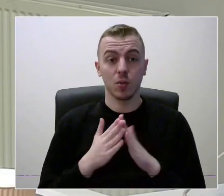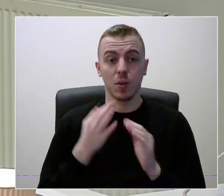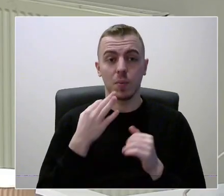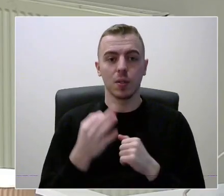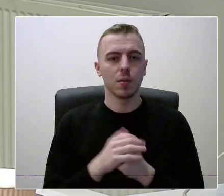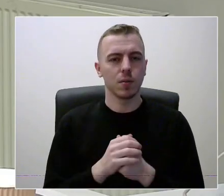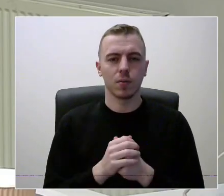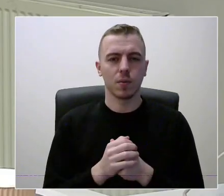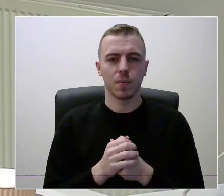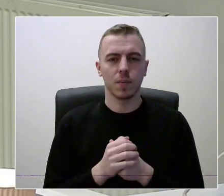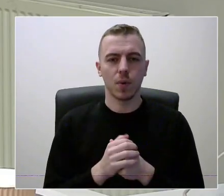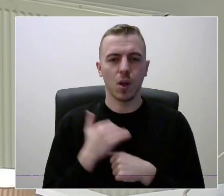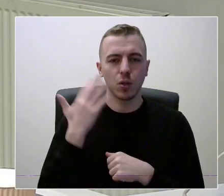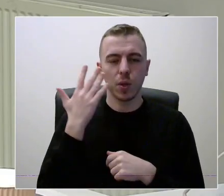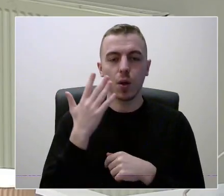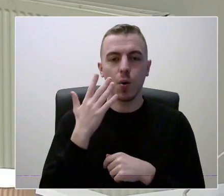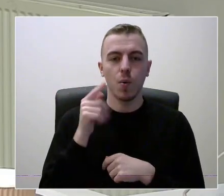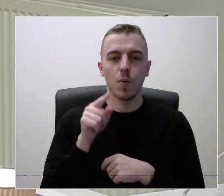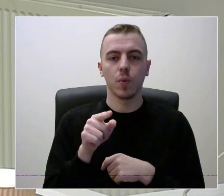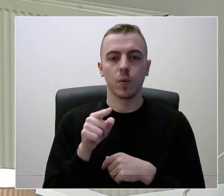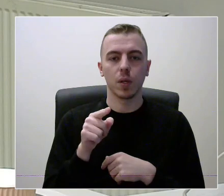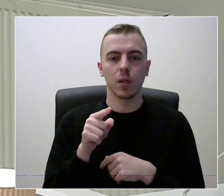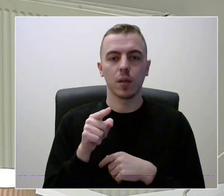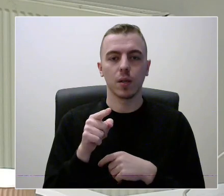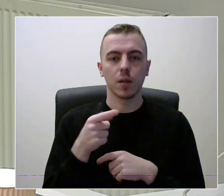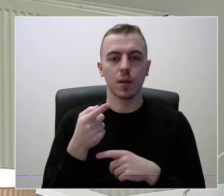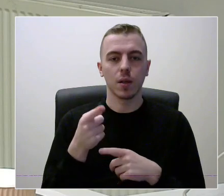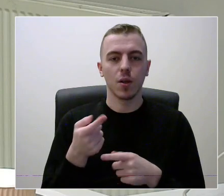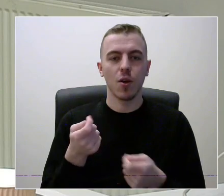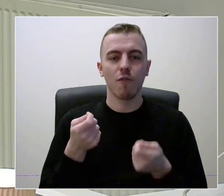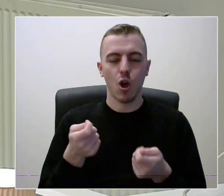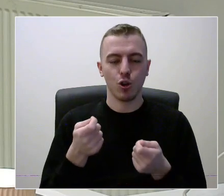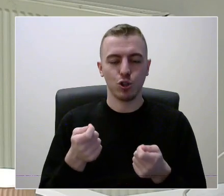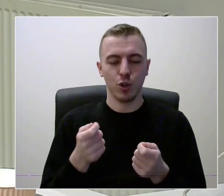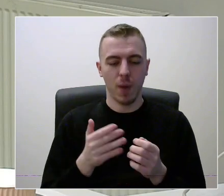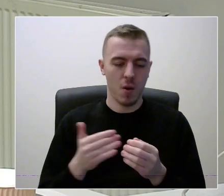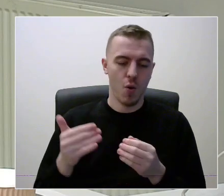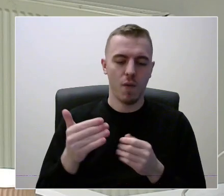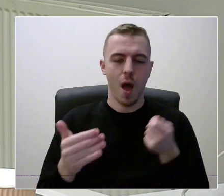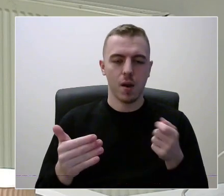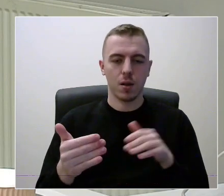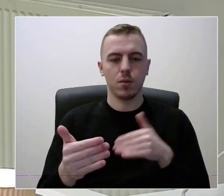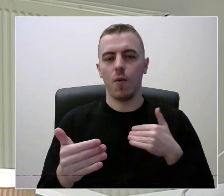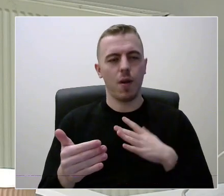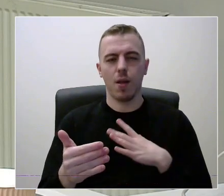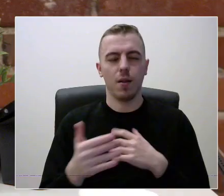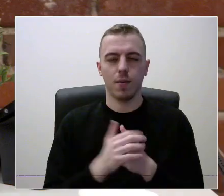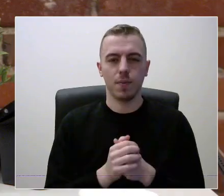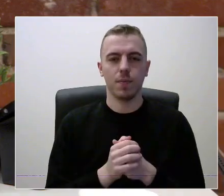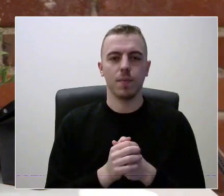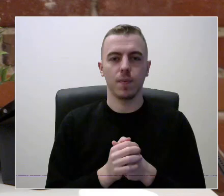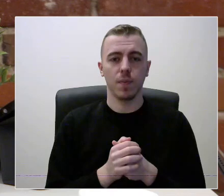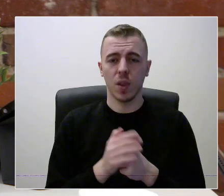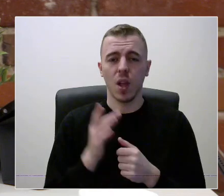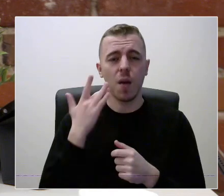prieš, kaip pasakyti, statyti vežimą prieš arklį būtų netiška. Apie kalbų, kuri Amerikoje neina kandidatas ir